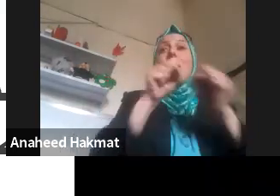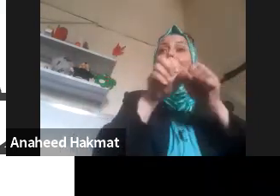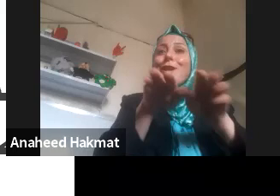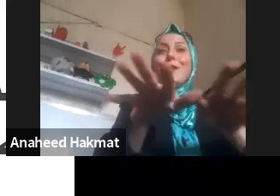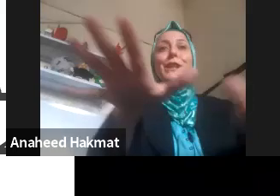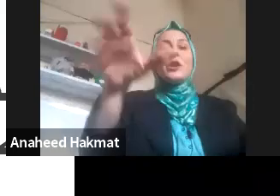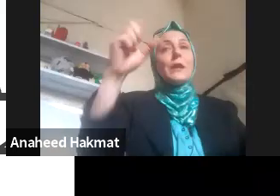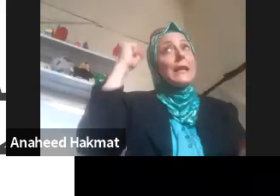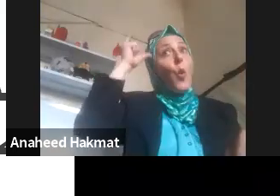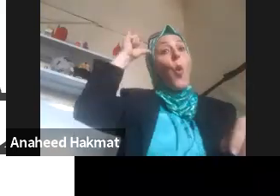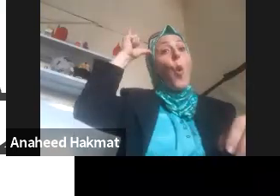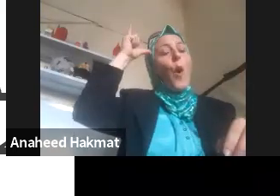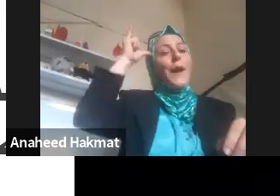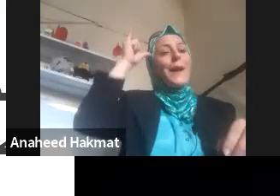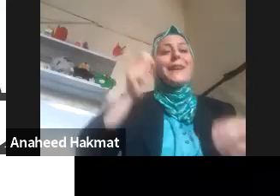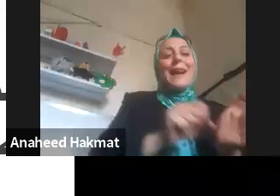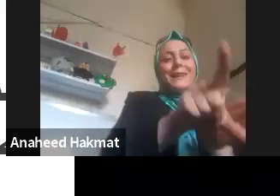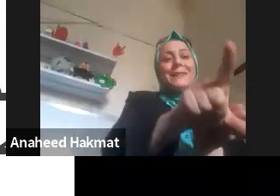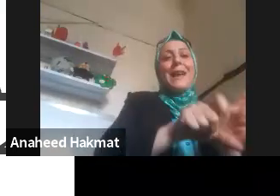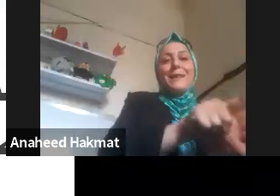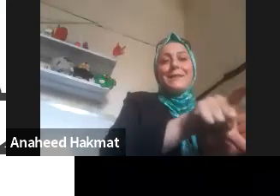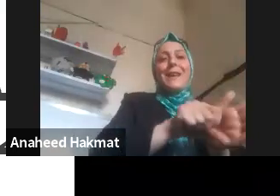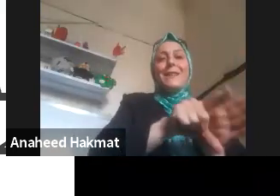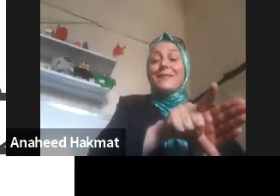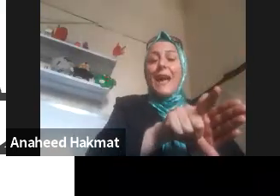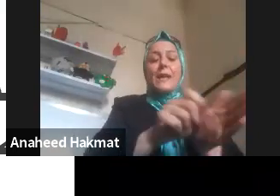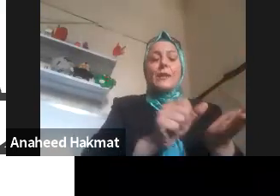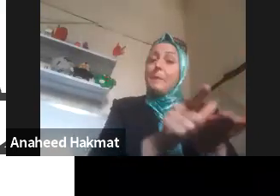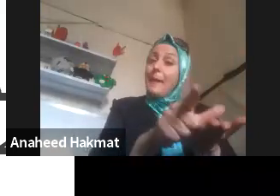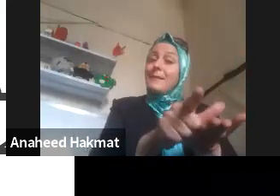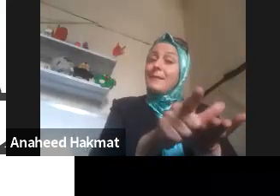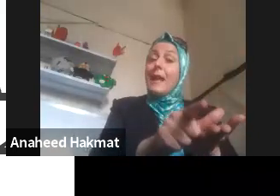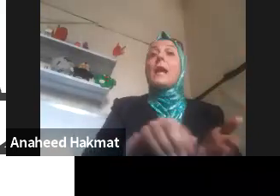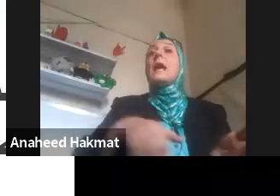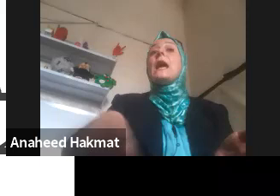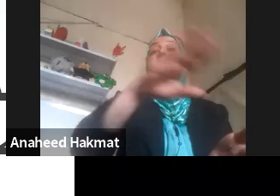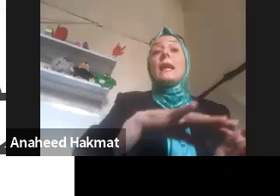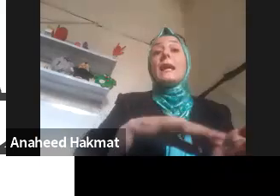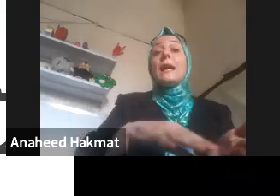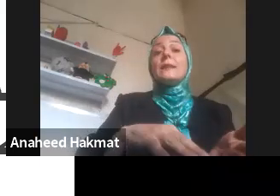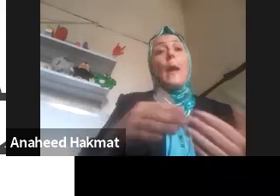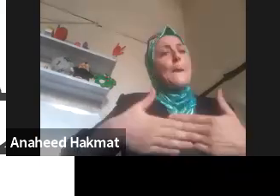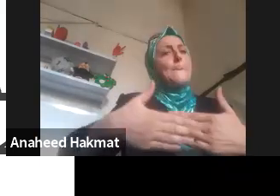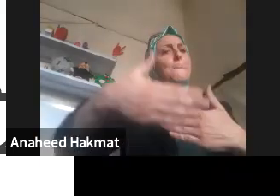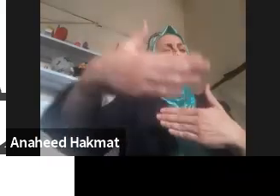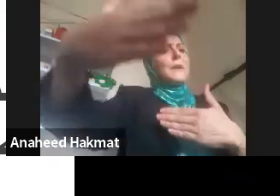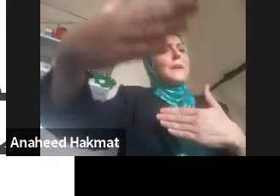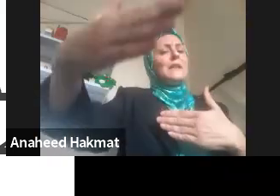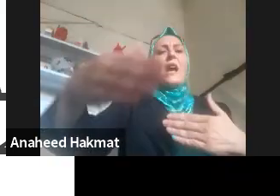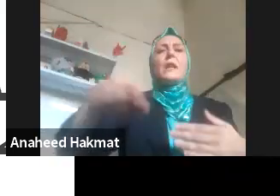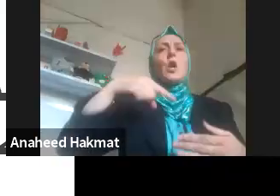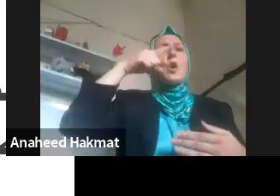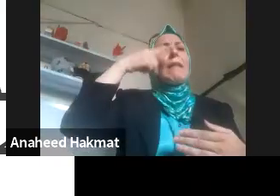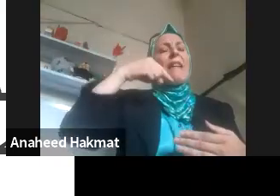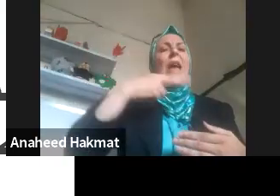على نشر المعلومة الدقيقة بعيدة عن الوصمة وبعيدة عن الشائعات. كتير مهم كمان انه نتأكد